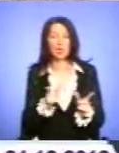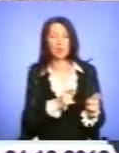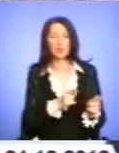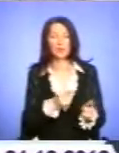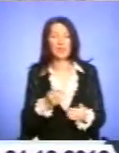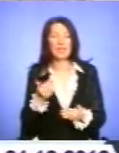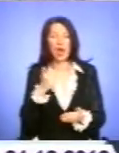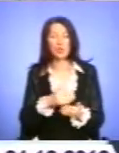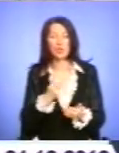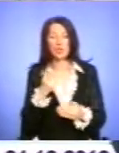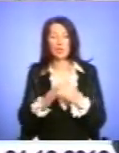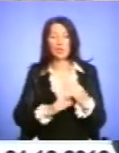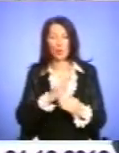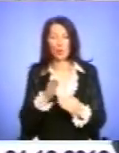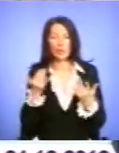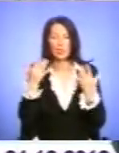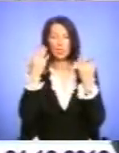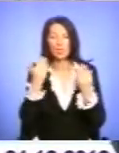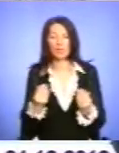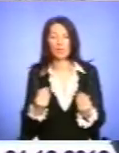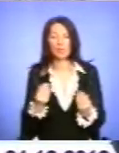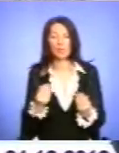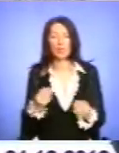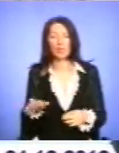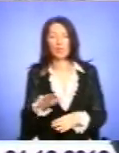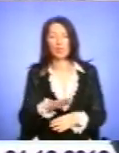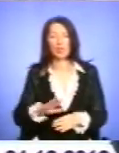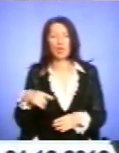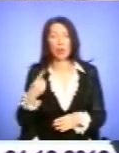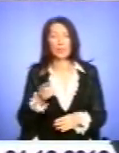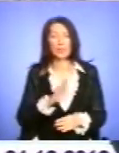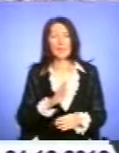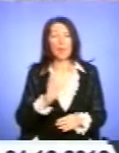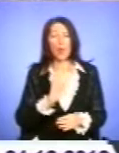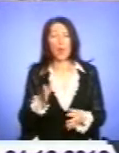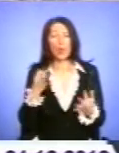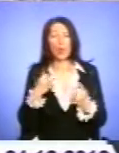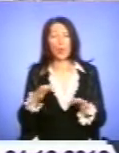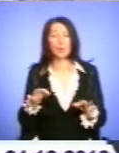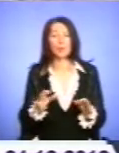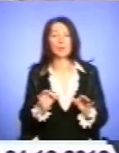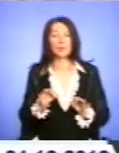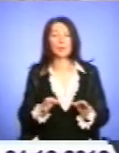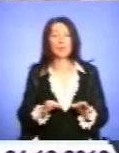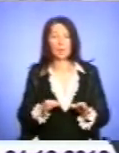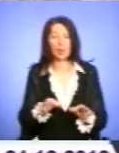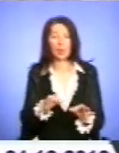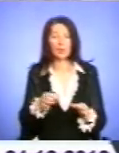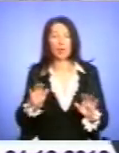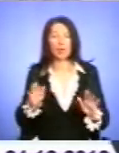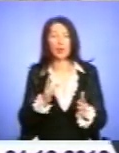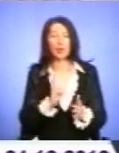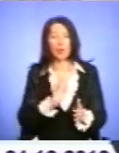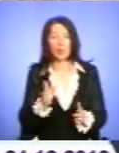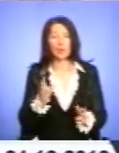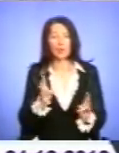За останні дві доби, за вихідні дні, на території області не було допущено дорожньо-транспортних пригод, при яких би були травмовані